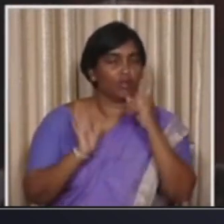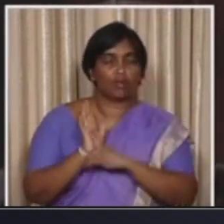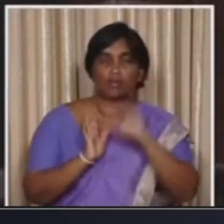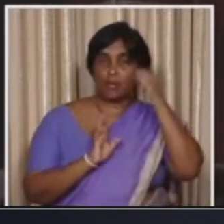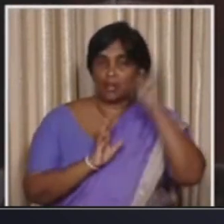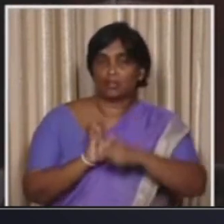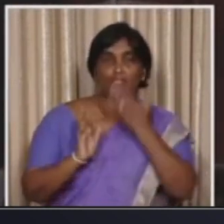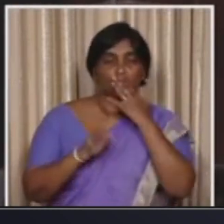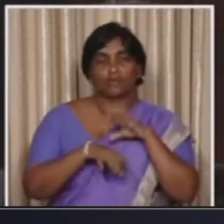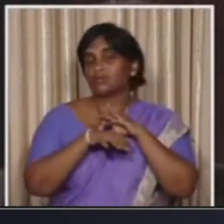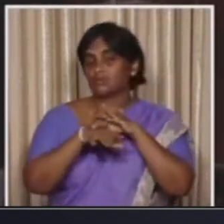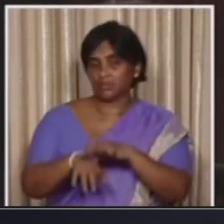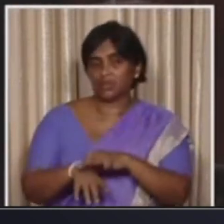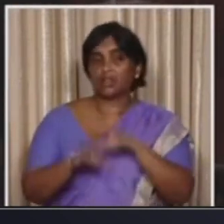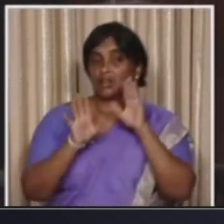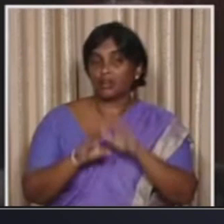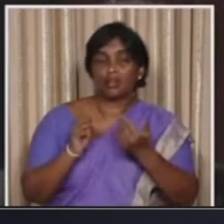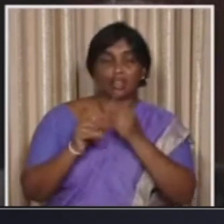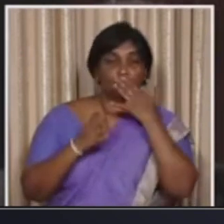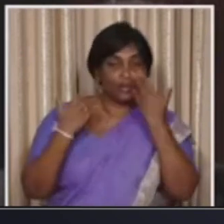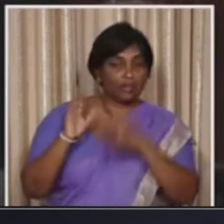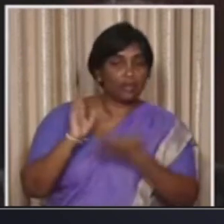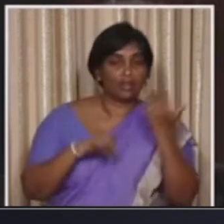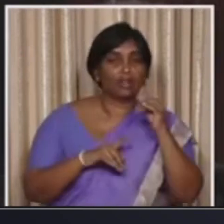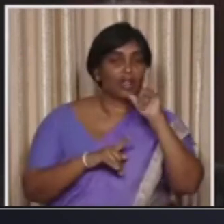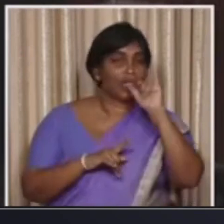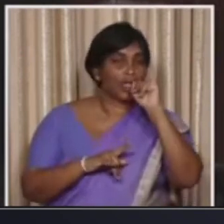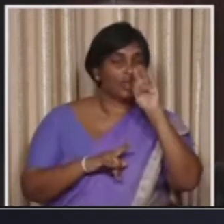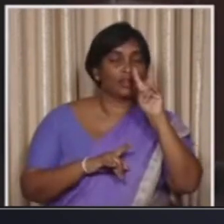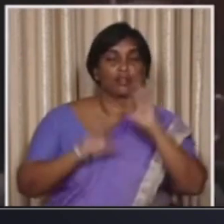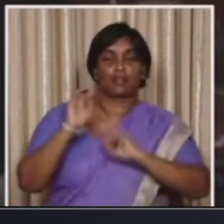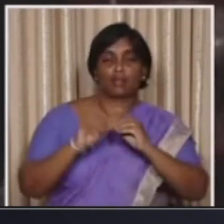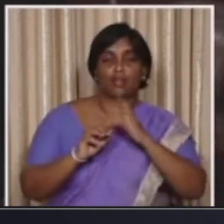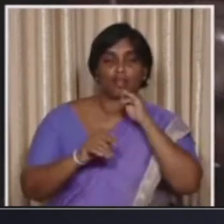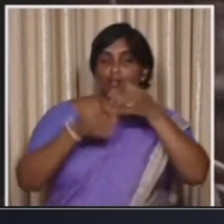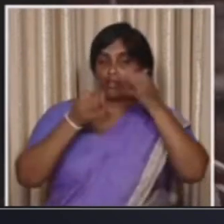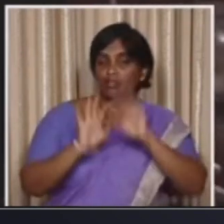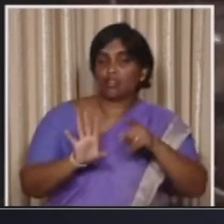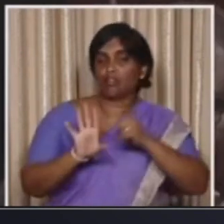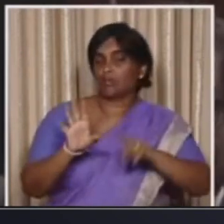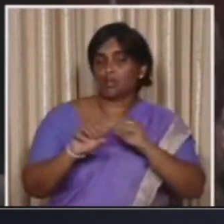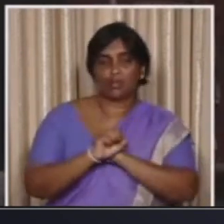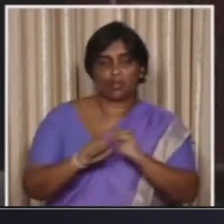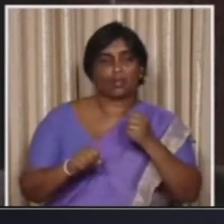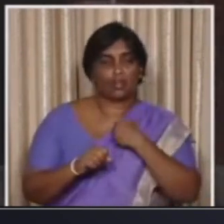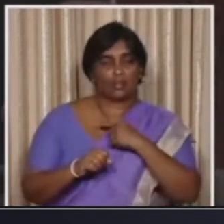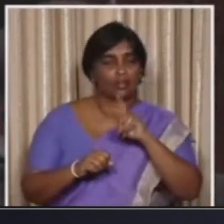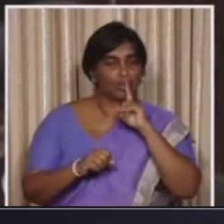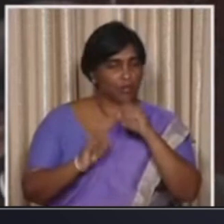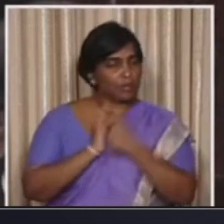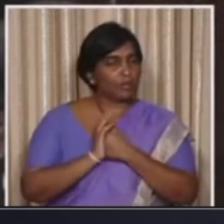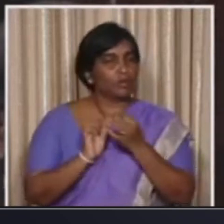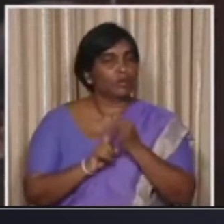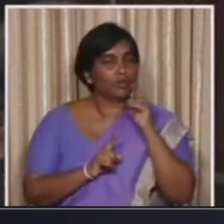350,000 ඉස්කෝලේට බාර දෙනවා. හැබැයි එළියට යන්නේ 162ක් කිසිම විධිමත් පුහුණුවක් නැතුව. මම කියන්නේ කරු